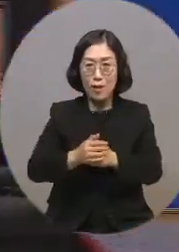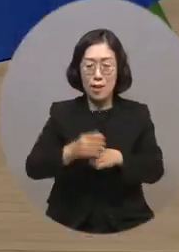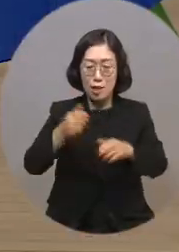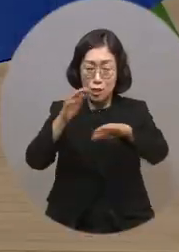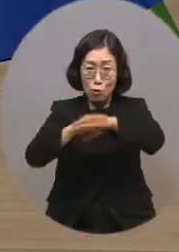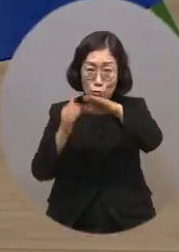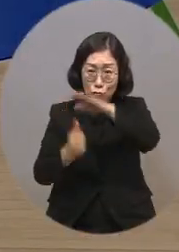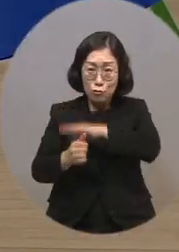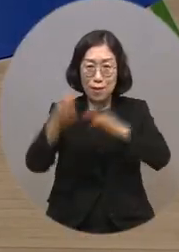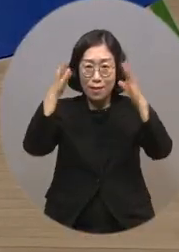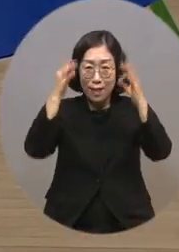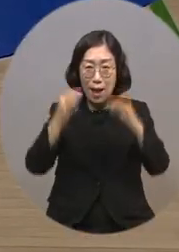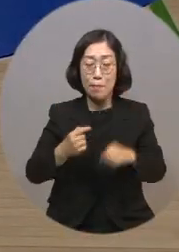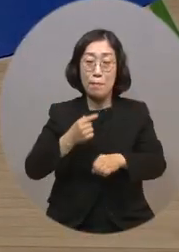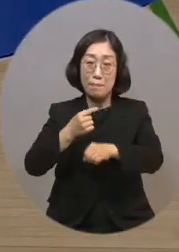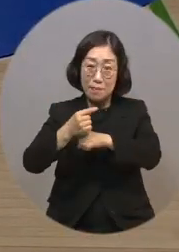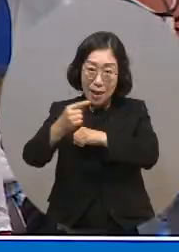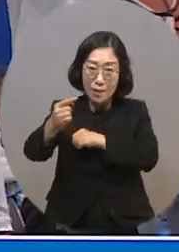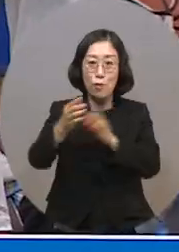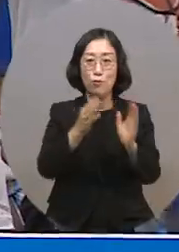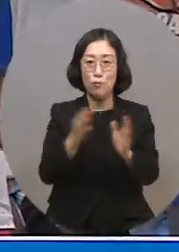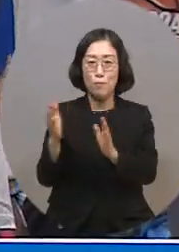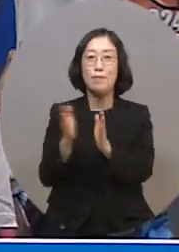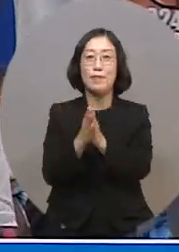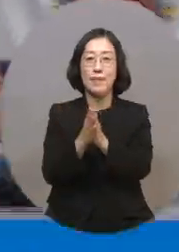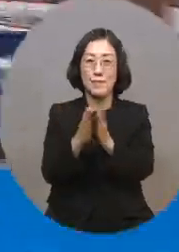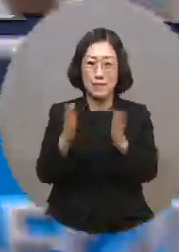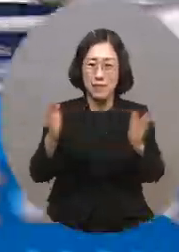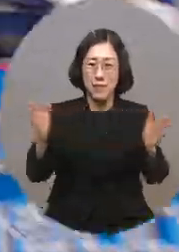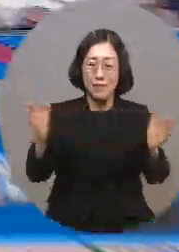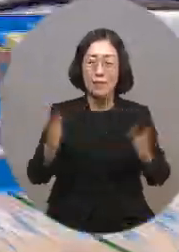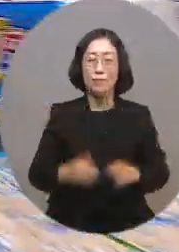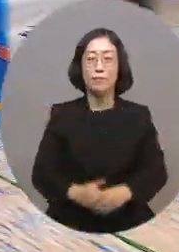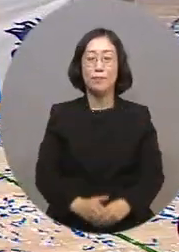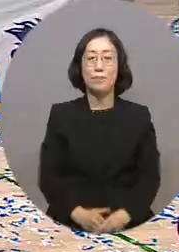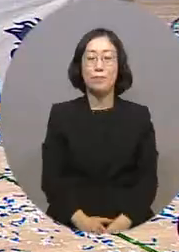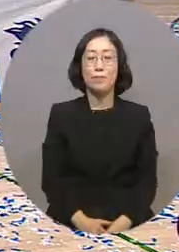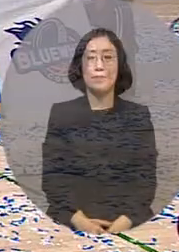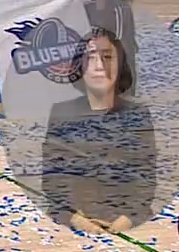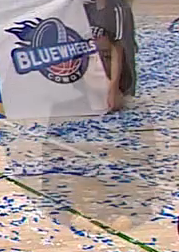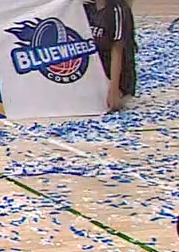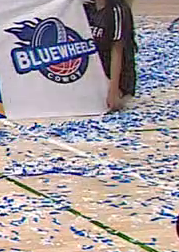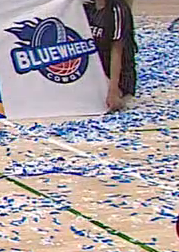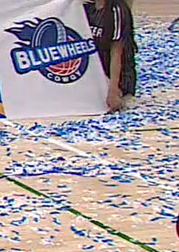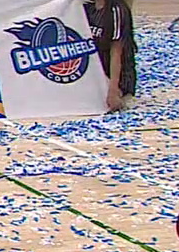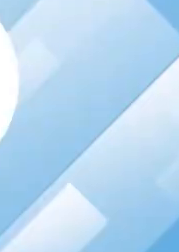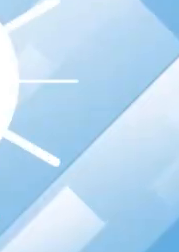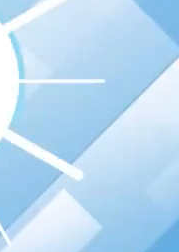땀방울은 이제 내년 시즌을 향하고 있습니다. 복지TV 뉴스 박순용입니다.